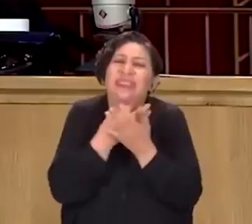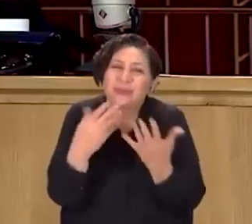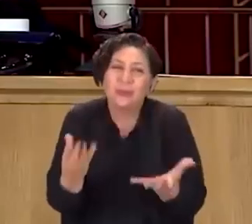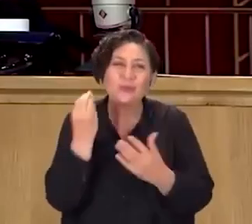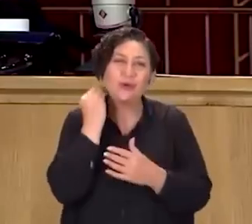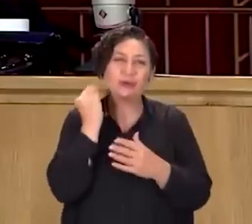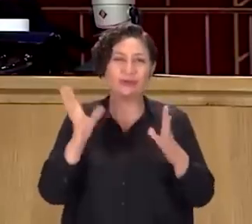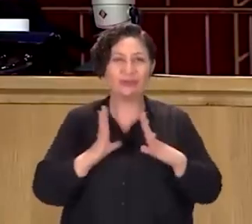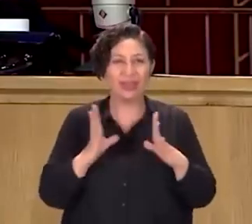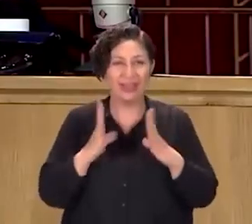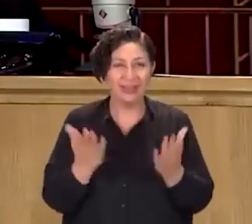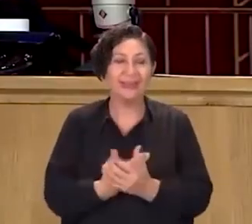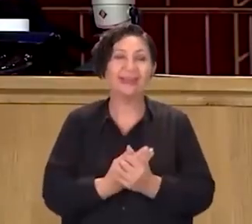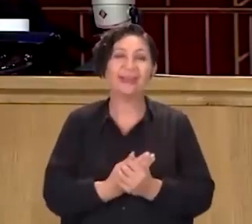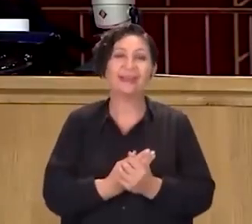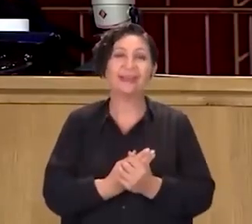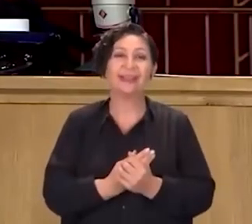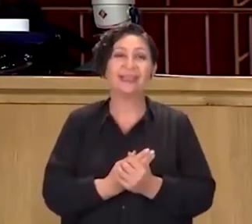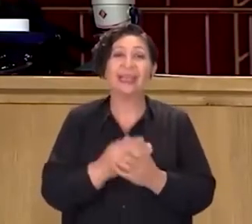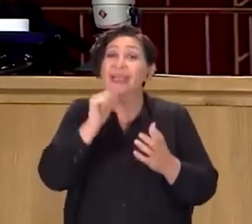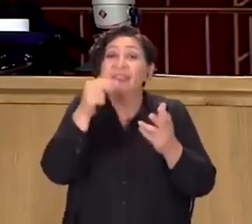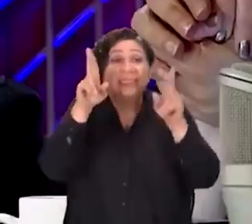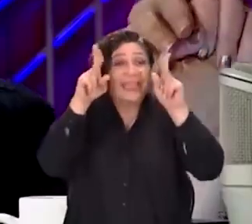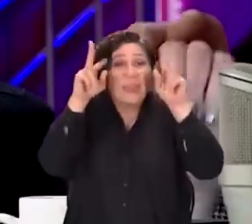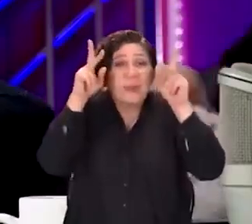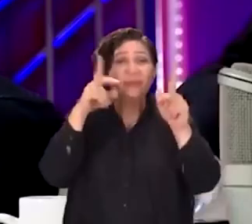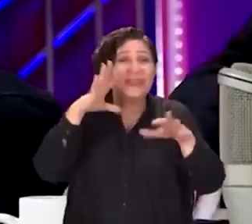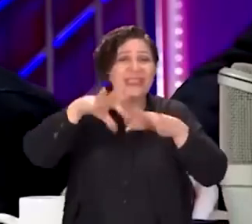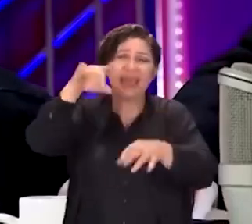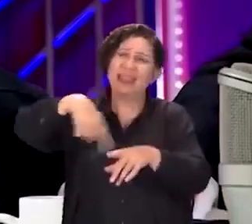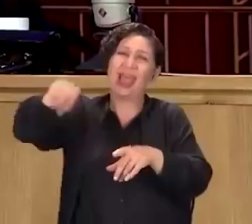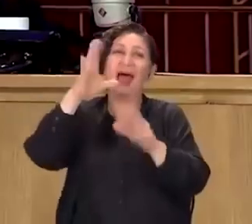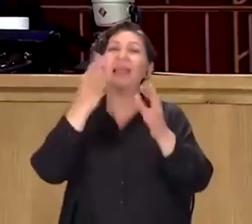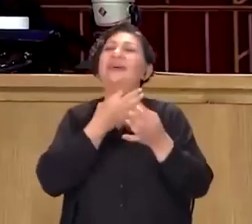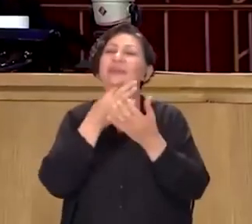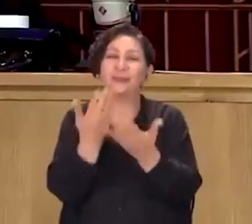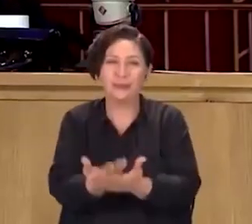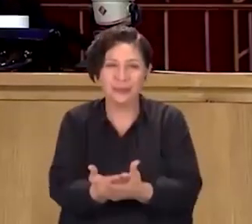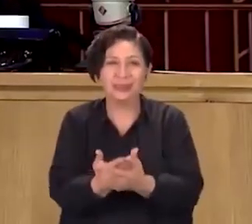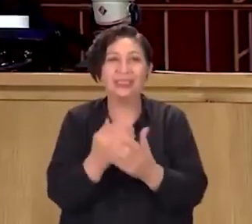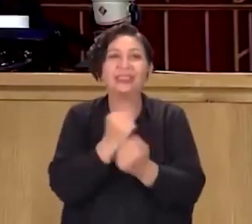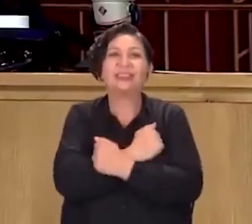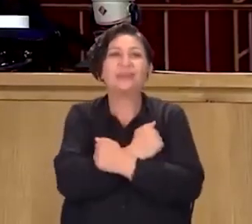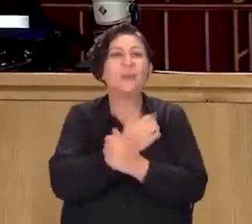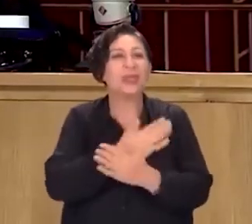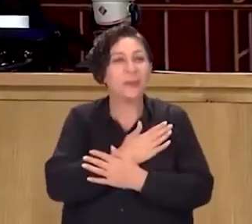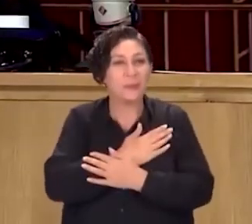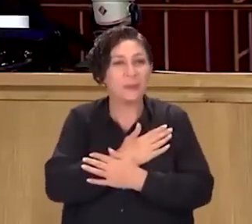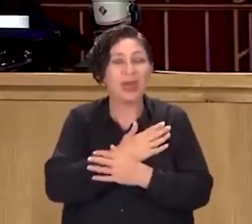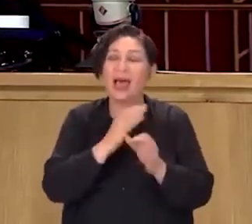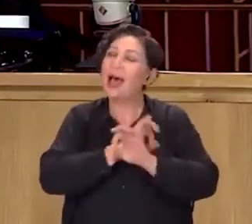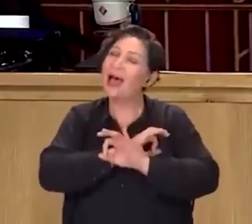teşekkür borcum var yani. Hiç tanımadığım insanlar, Allah razı olsun. Canım benim,